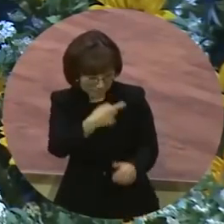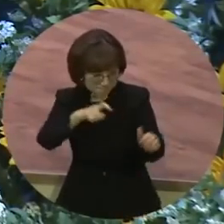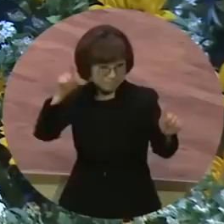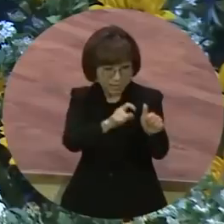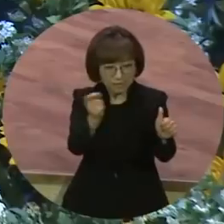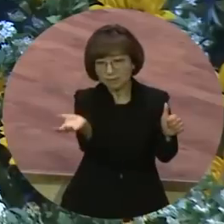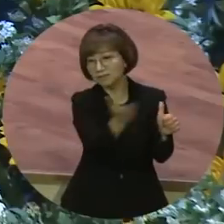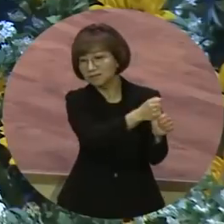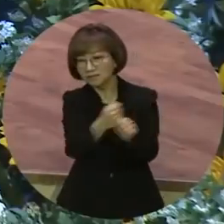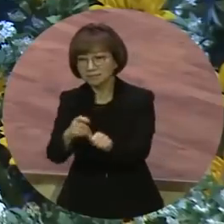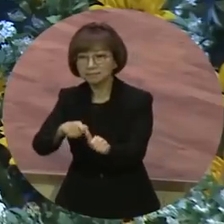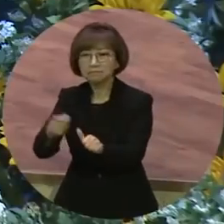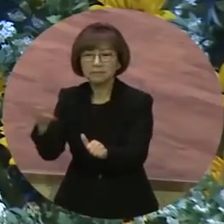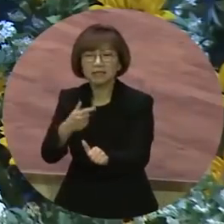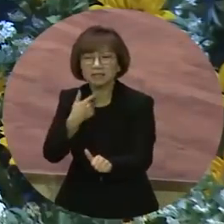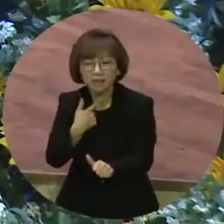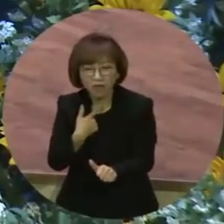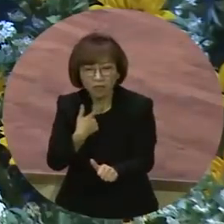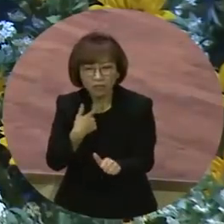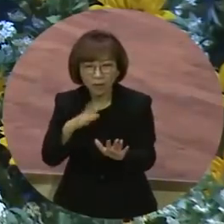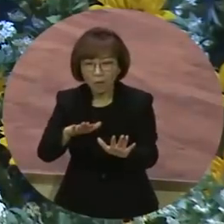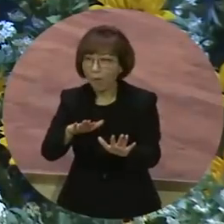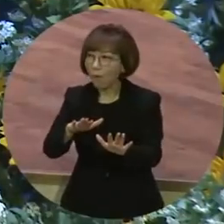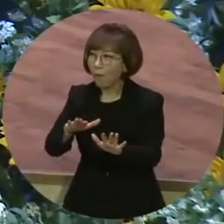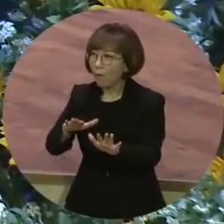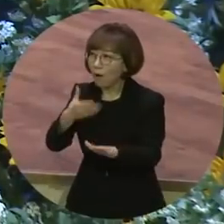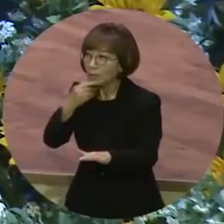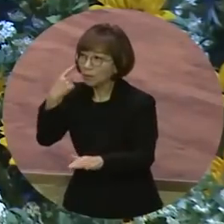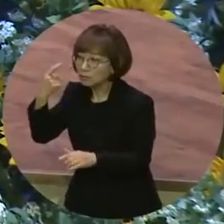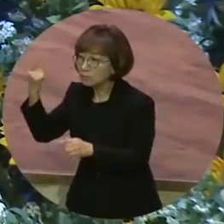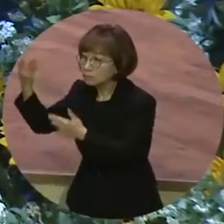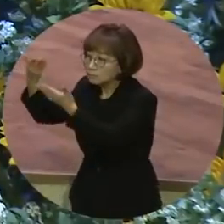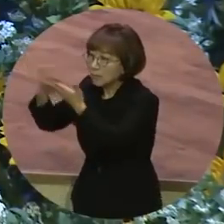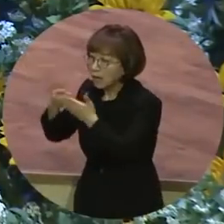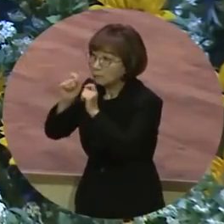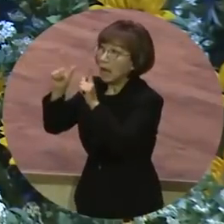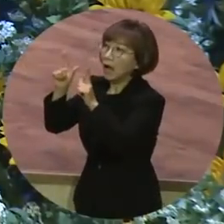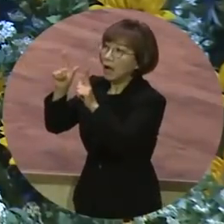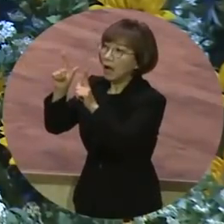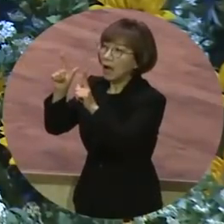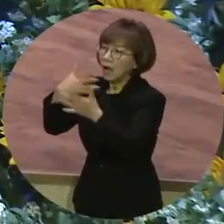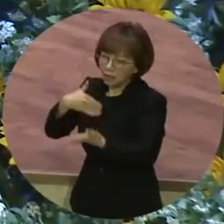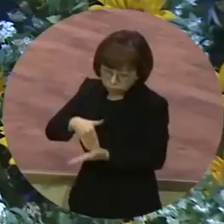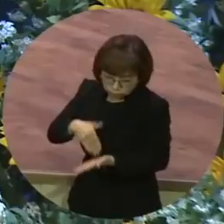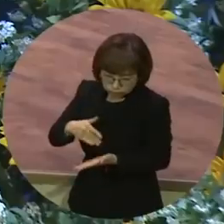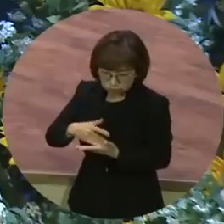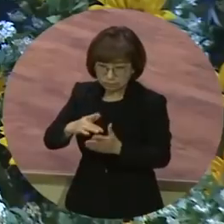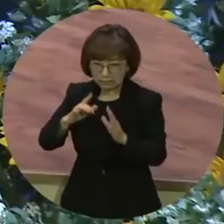더더욱 이 복음의 빚진 자의 심정을 가지고 있었어요.